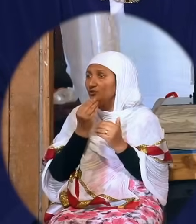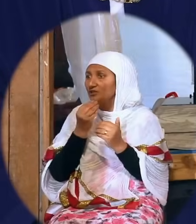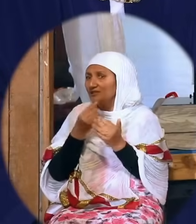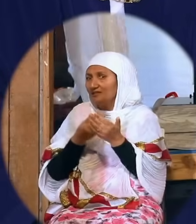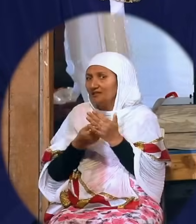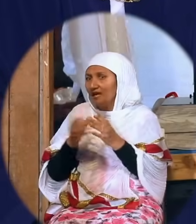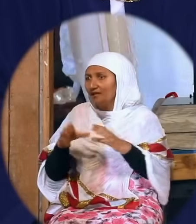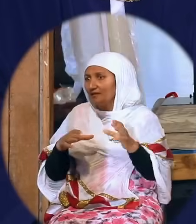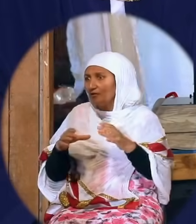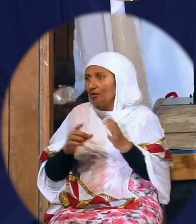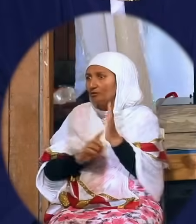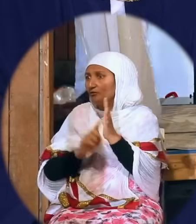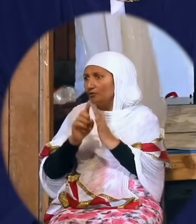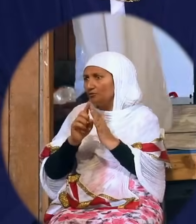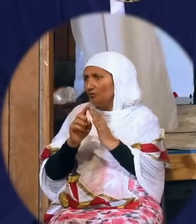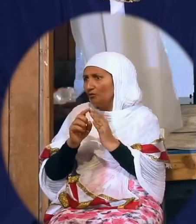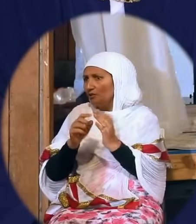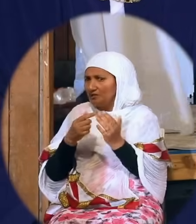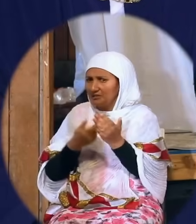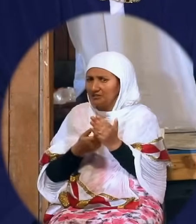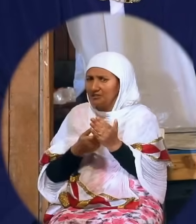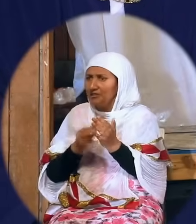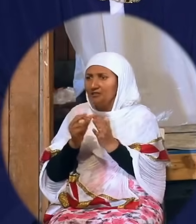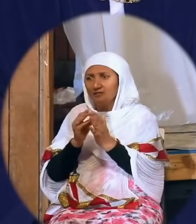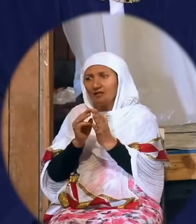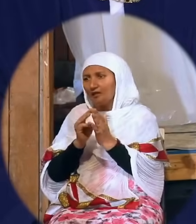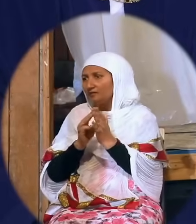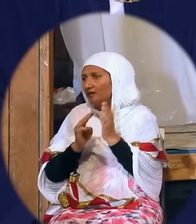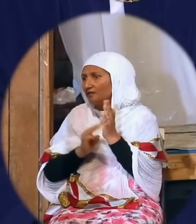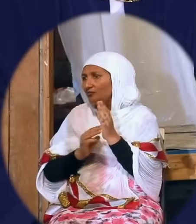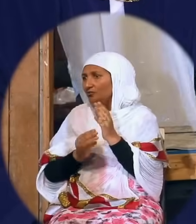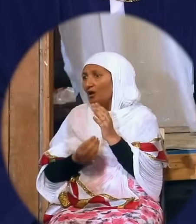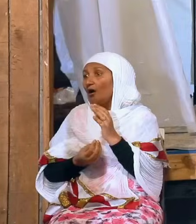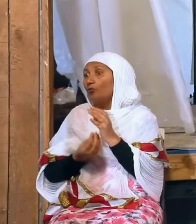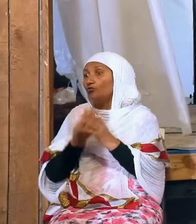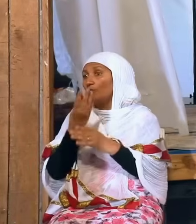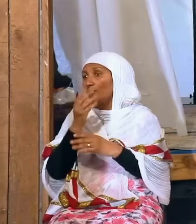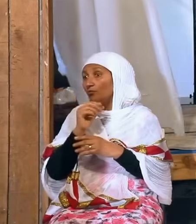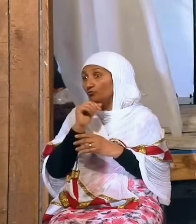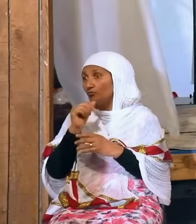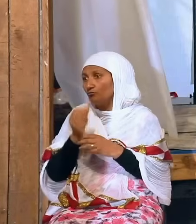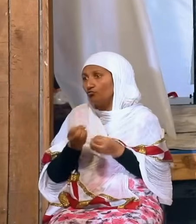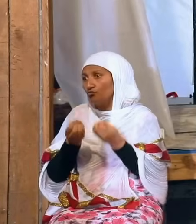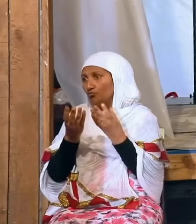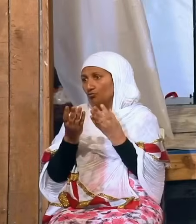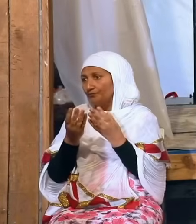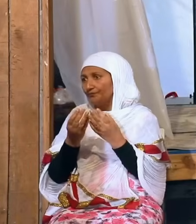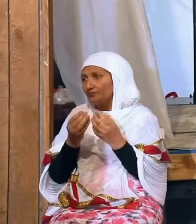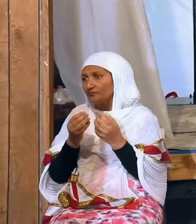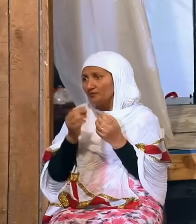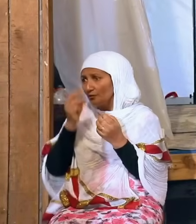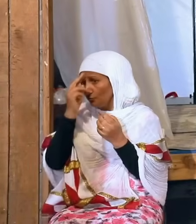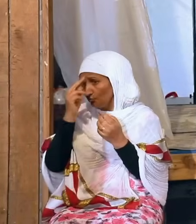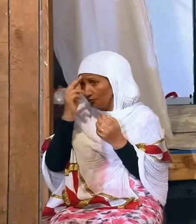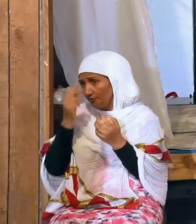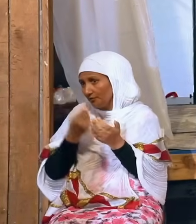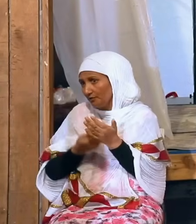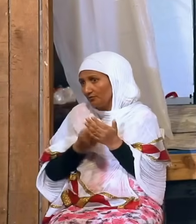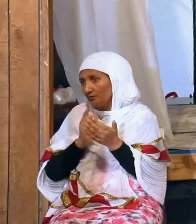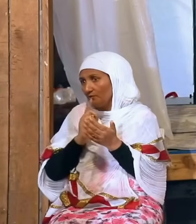ከይሁዲነት ፈቀቅ አላሉ። ህንዶች አሳደጓቸው፣ ከህንድነት ፈቀቅ አላሉ። ብዙዎቹ ሌሎቹም እንደዚሁ